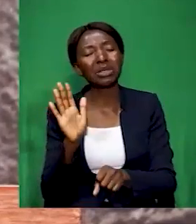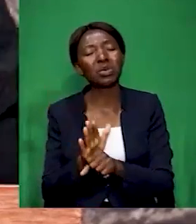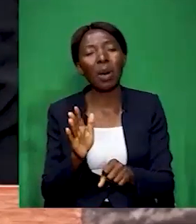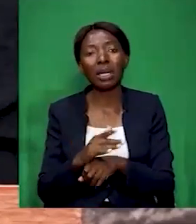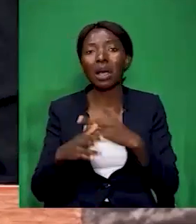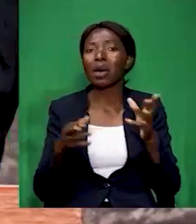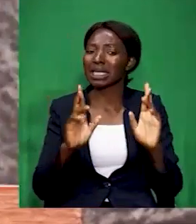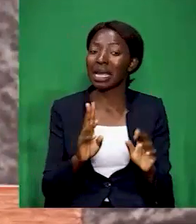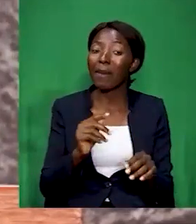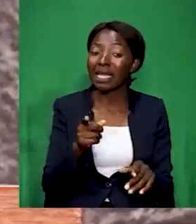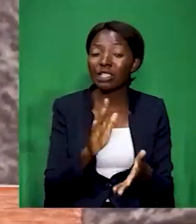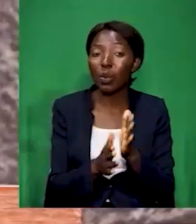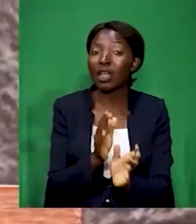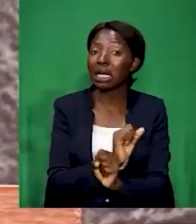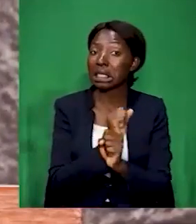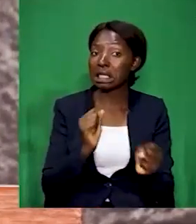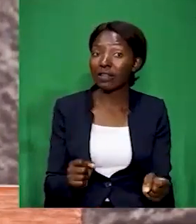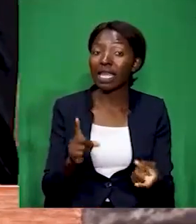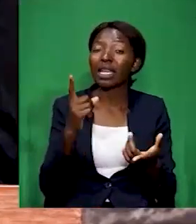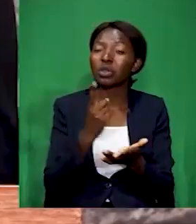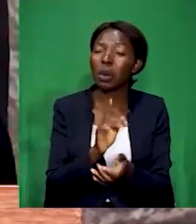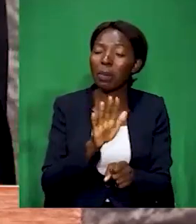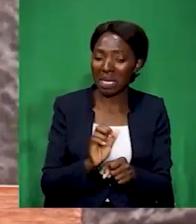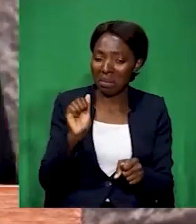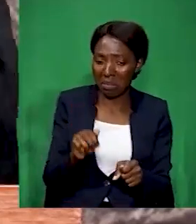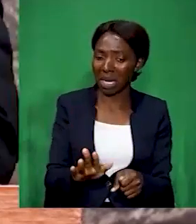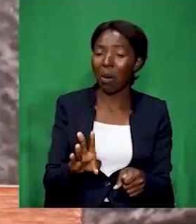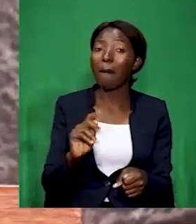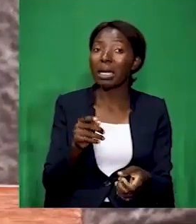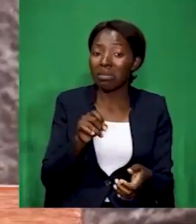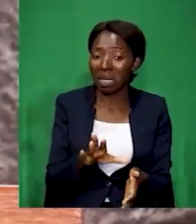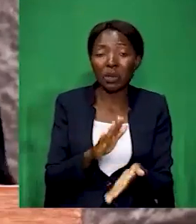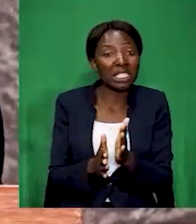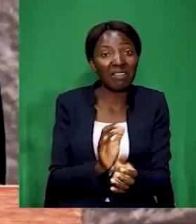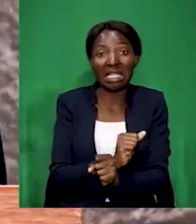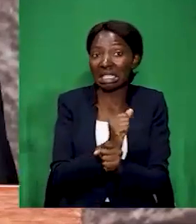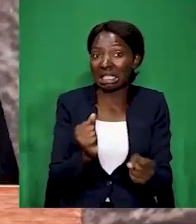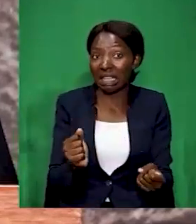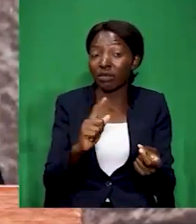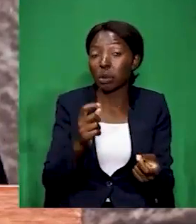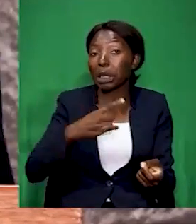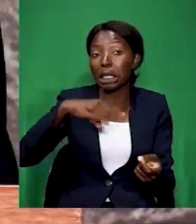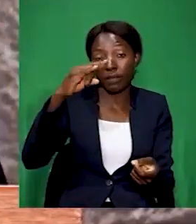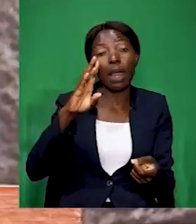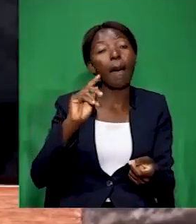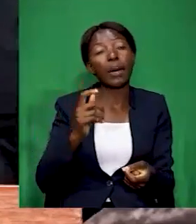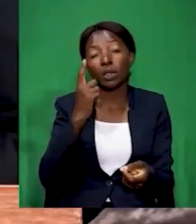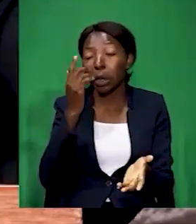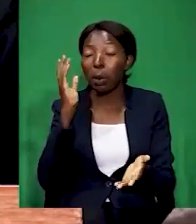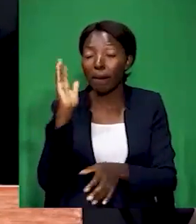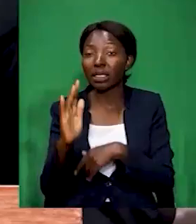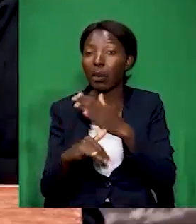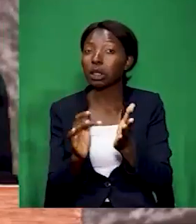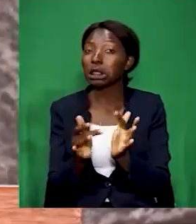heaven vangaparidza vhangeri reminana miracles are not taking us to heaven but the gospel of Christ crucified